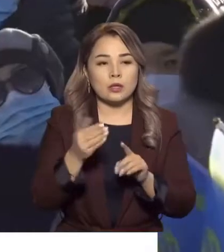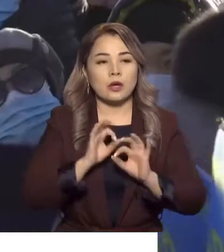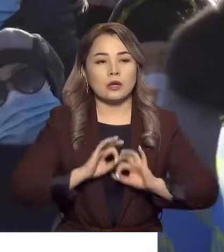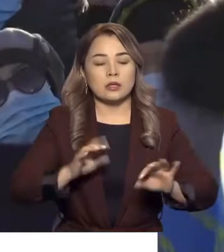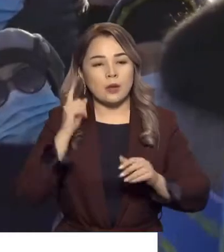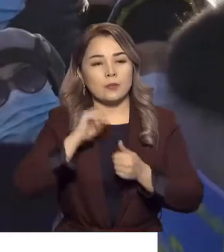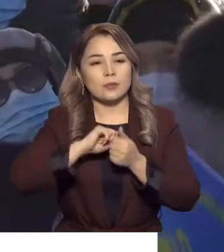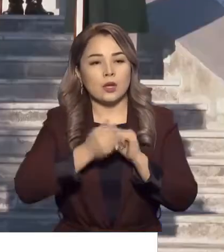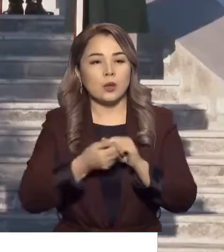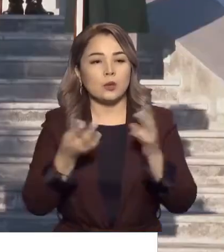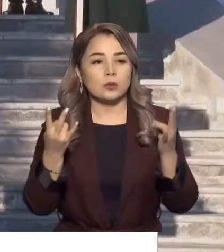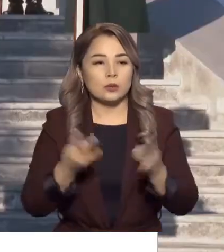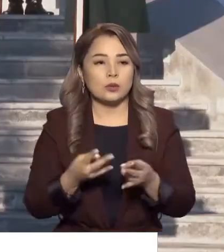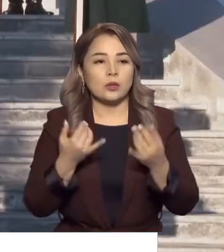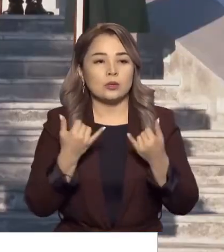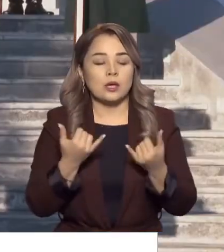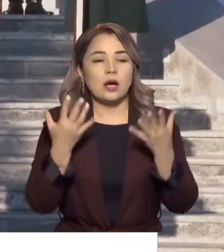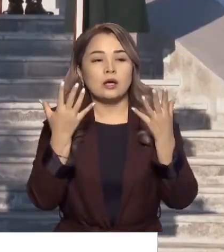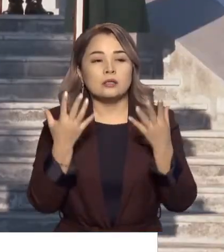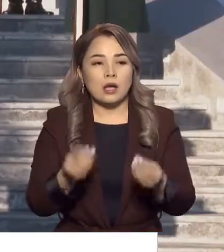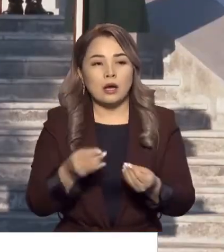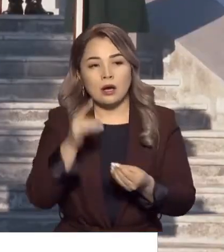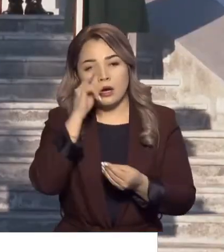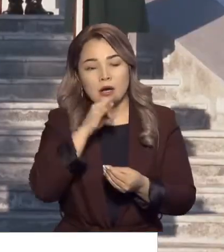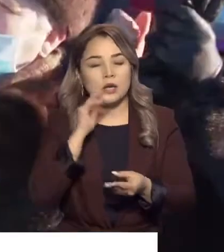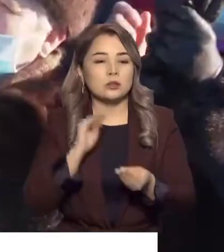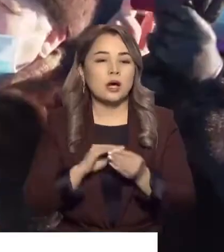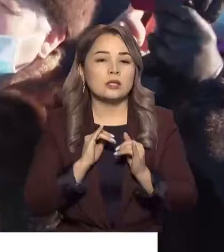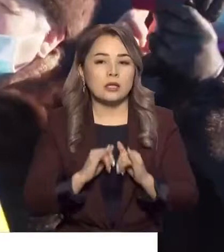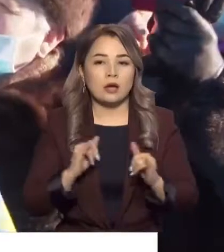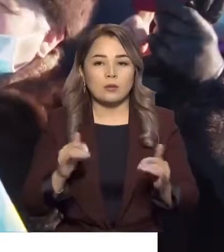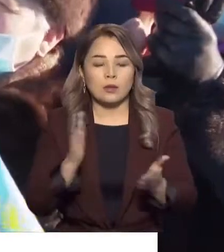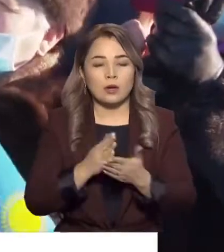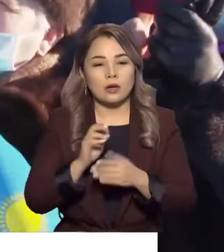жанында сақтауы тиіс. Қазіргі таңда Қазақстан тұрақты дамуда.